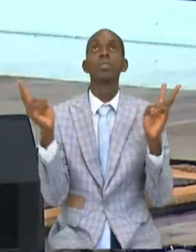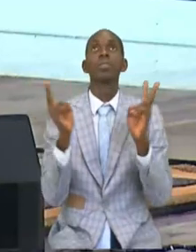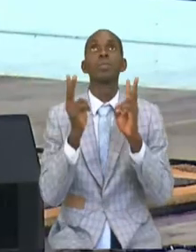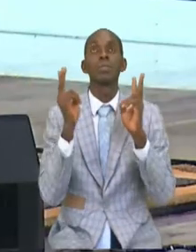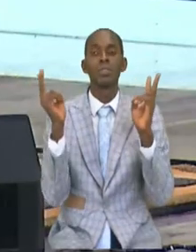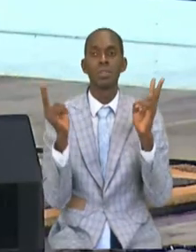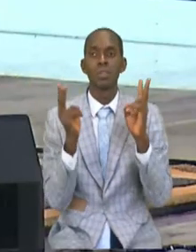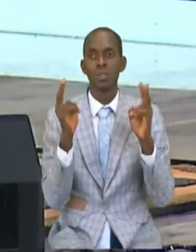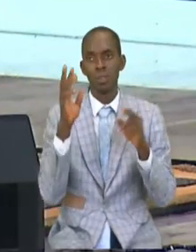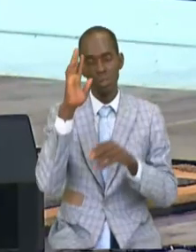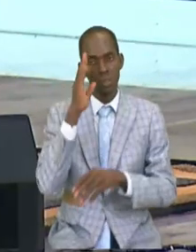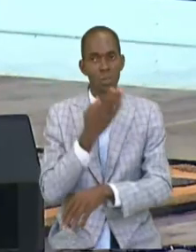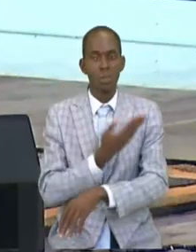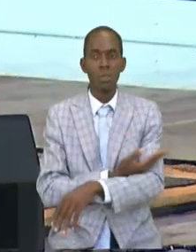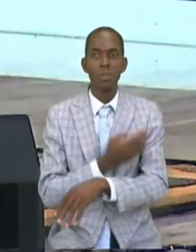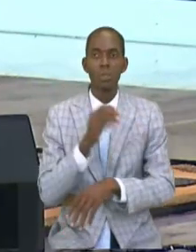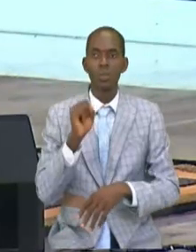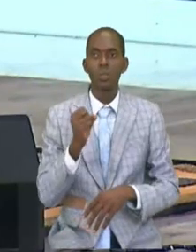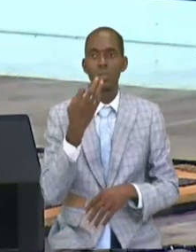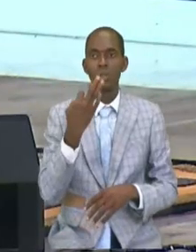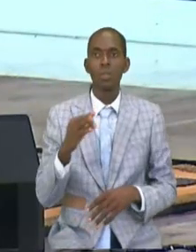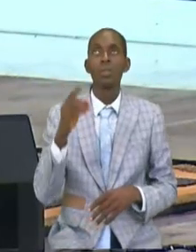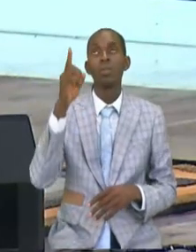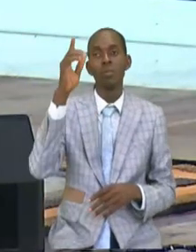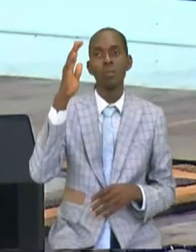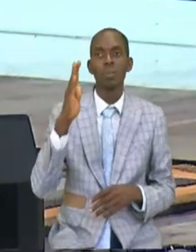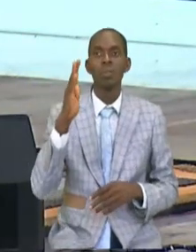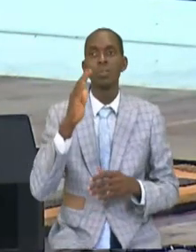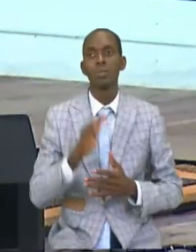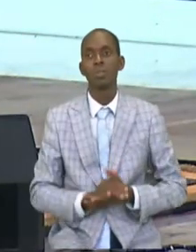Des enfants ou des fils des triomphants de Dieu.